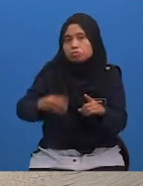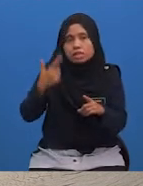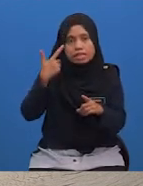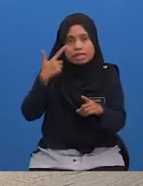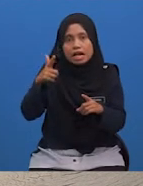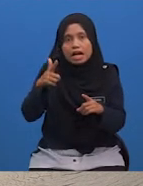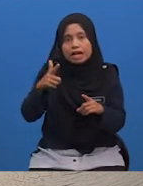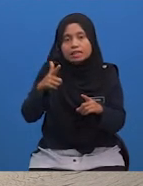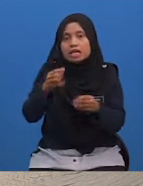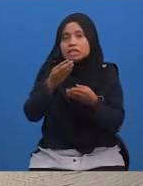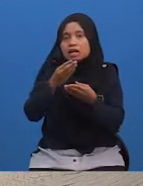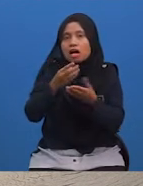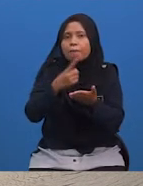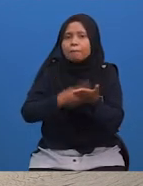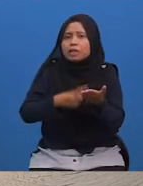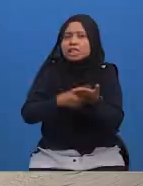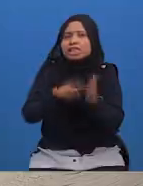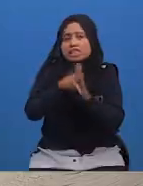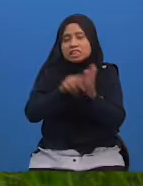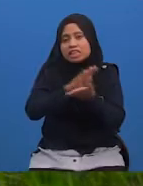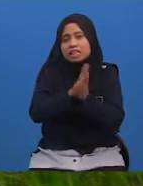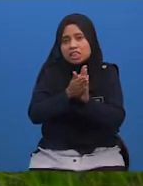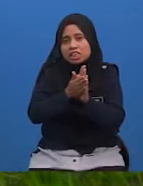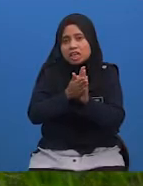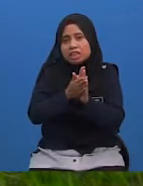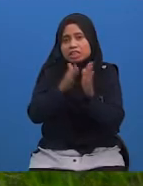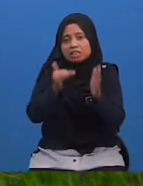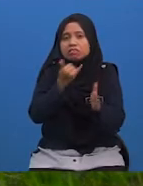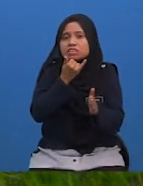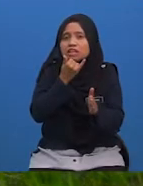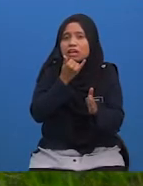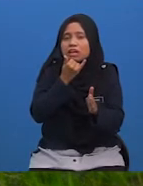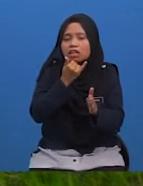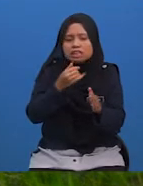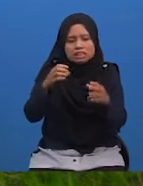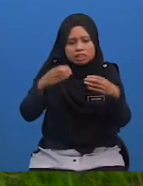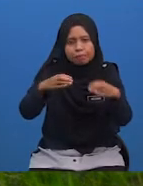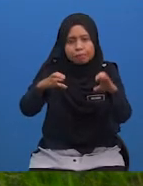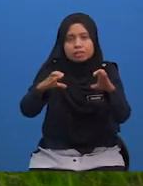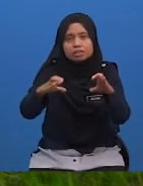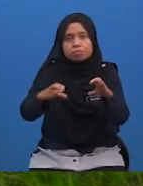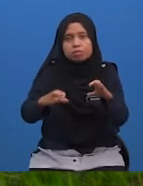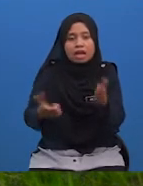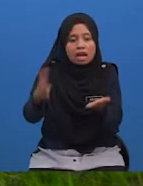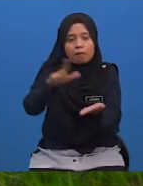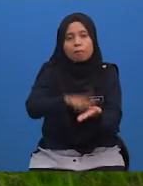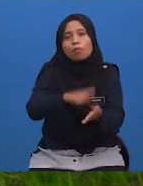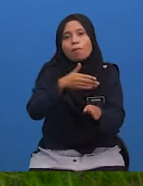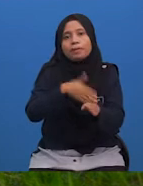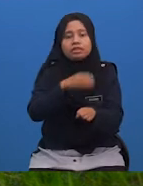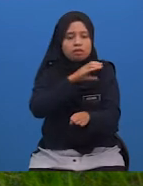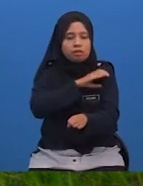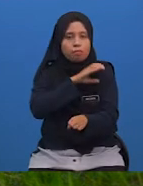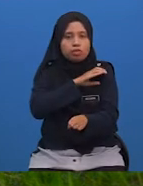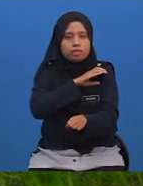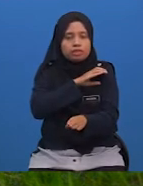melihat sebarang kejadian jenayah, dengan segeranya melaporkan kepada pihak